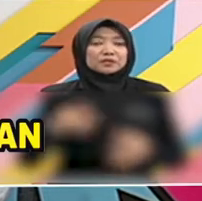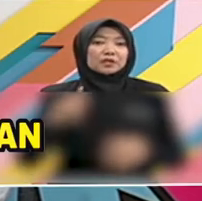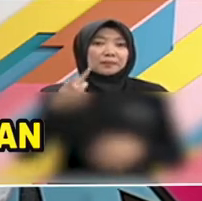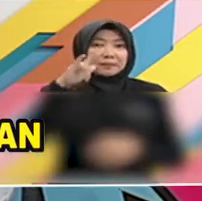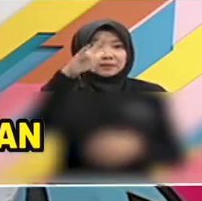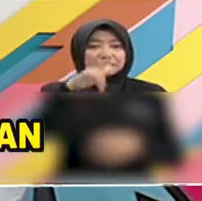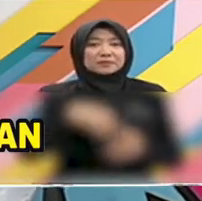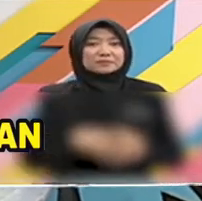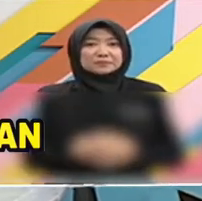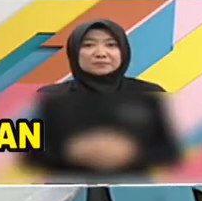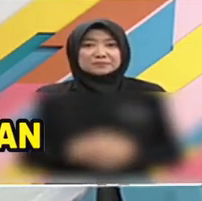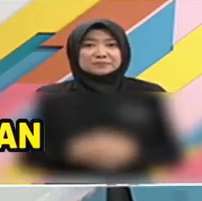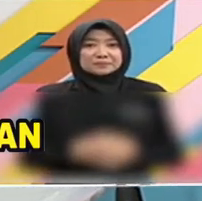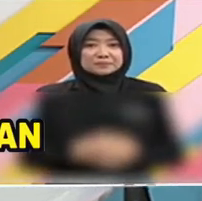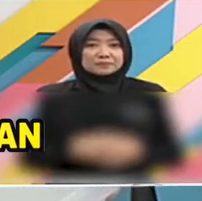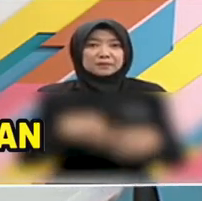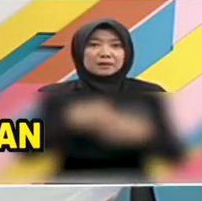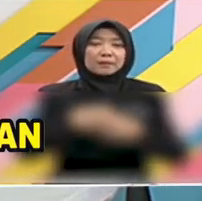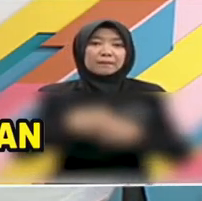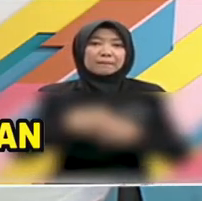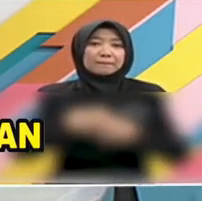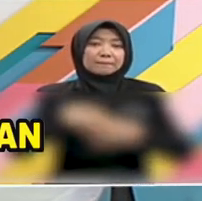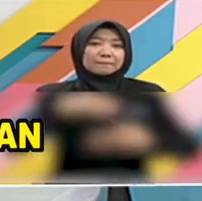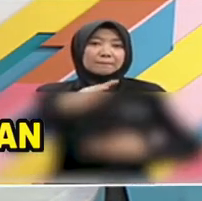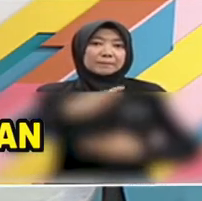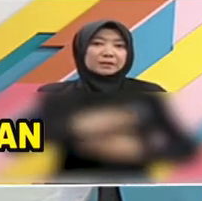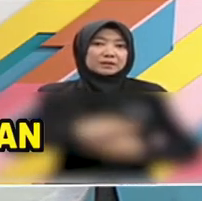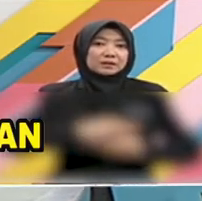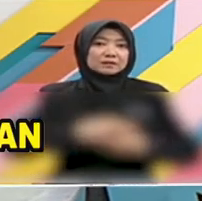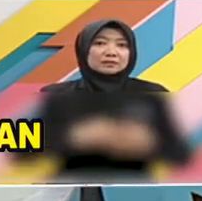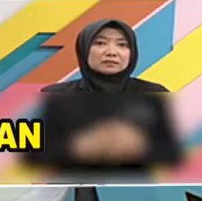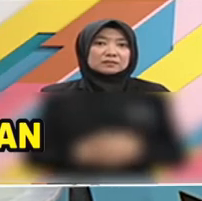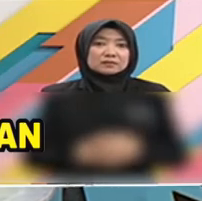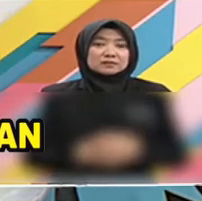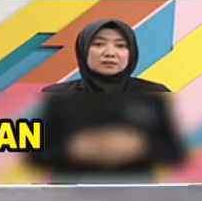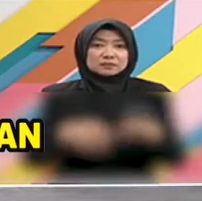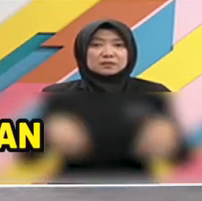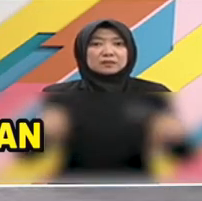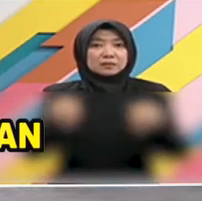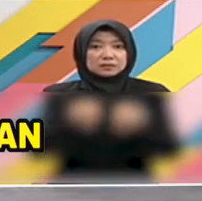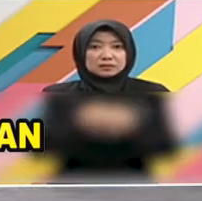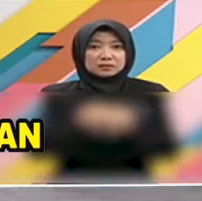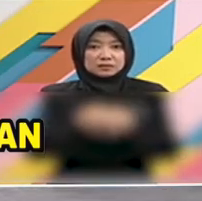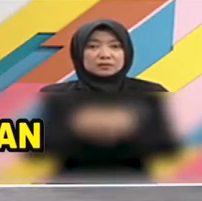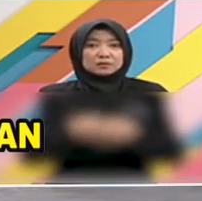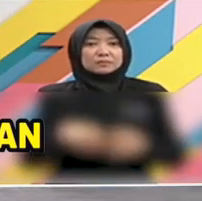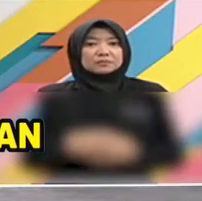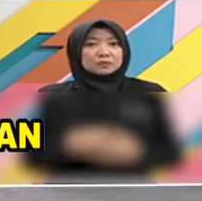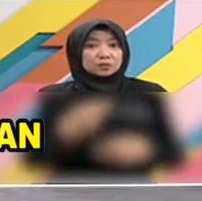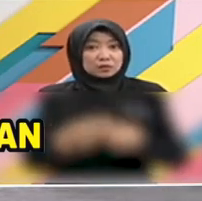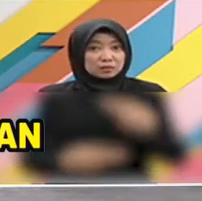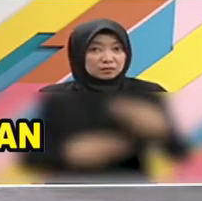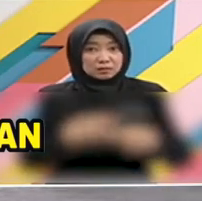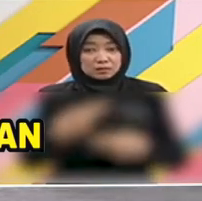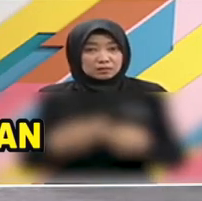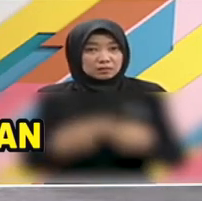Saya akan masukkan kad gambar kapal terbang di dalam. Kemudian saya rasa tayar ni pun ada imbangan